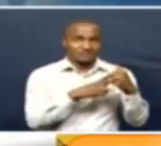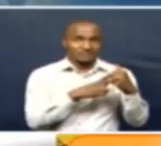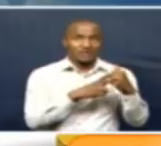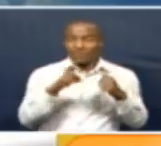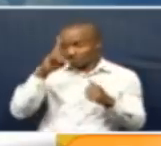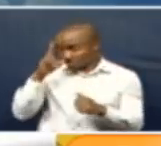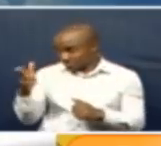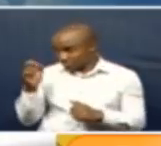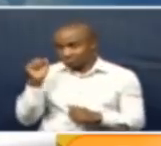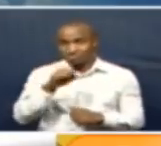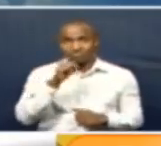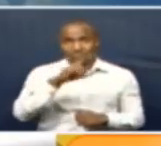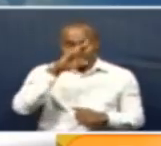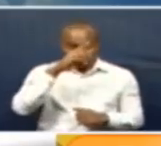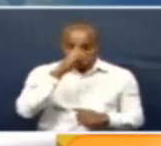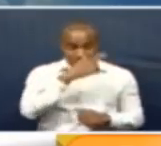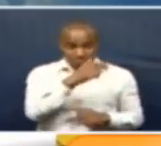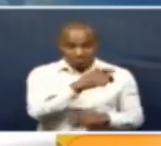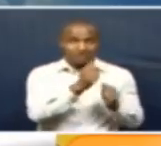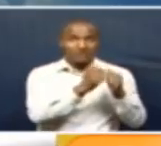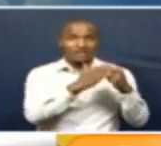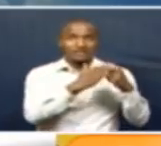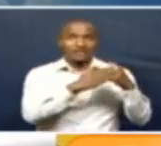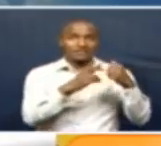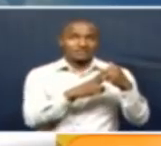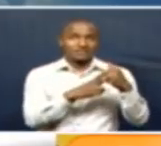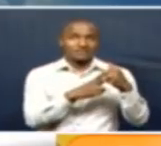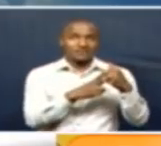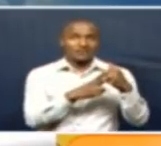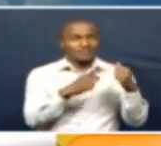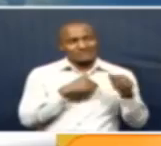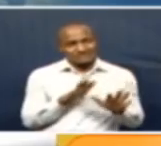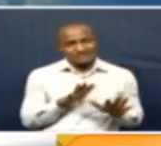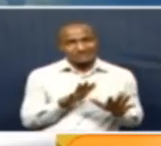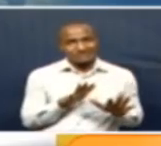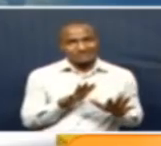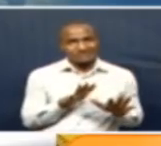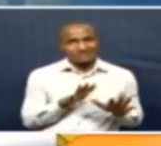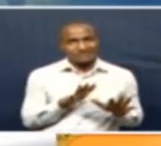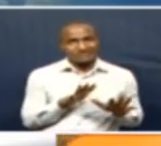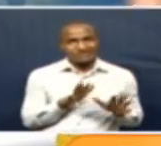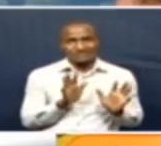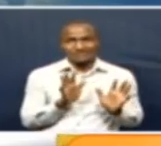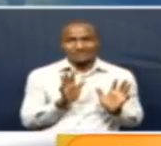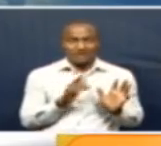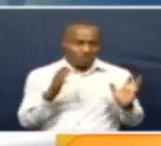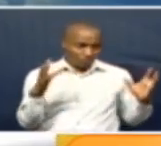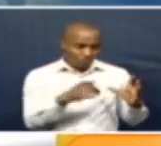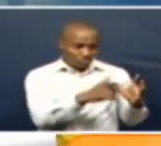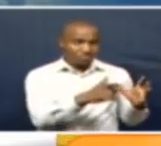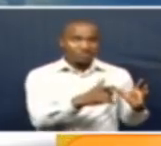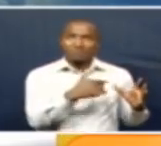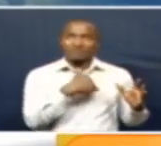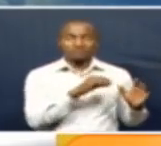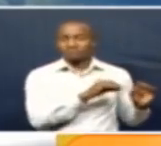Alipigwa risasi na polisi 97. Nilikaa nikawa desperate na nikawa mbaya. Na nikaacha ile ngenge ilikuwa inanijua,